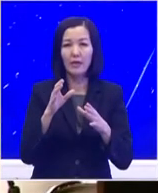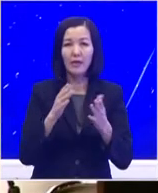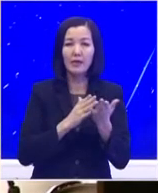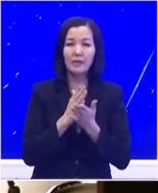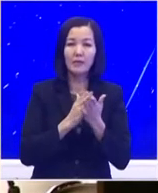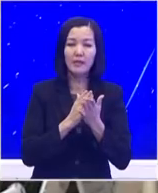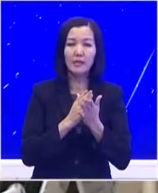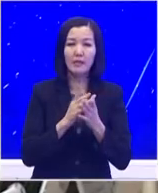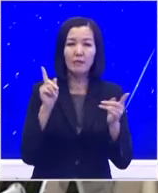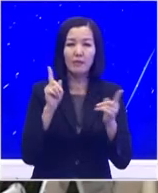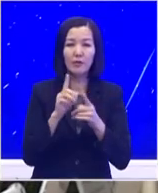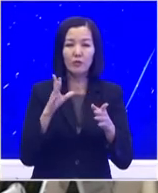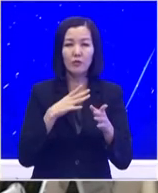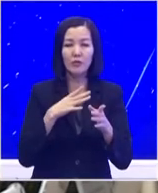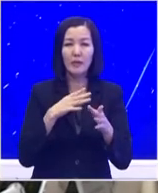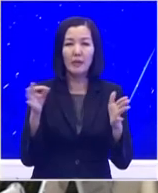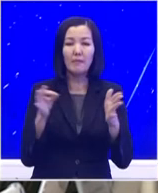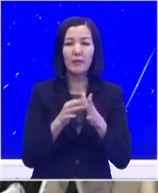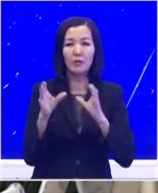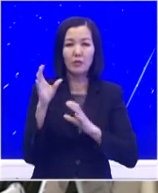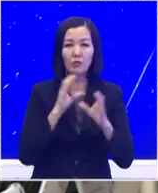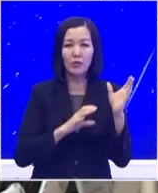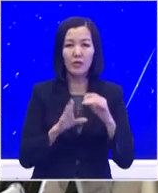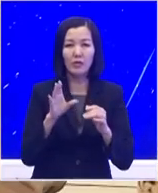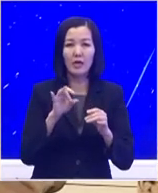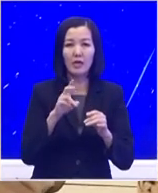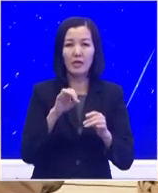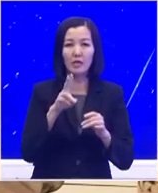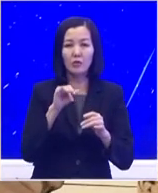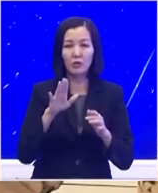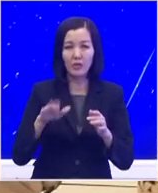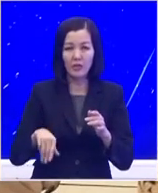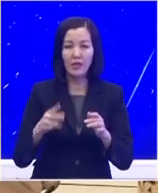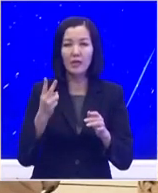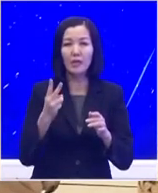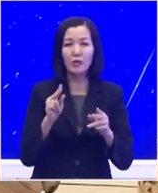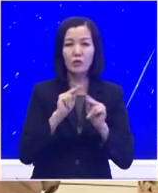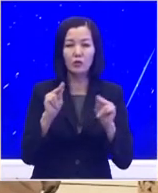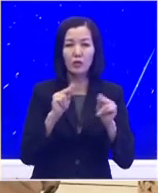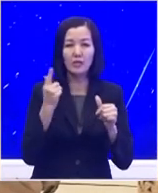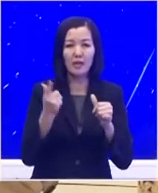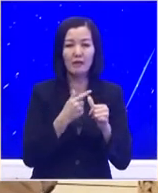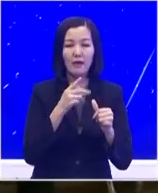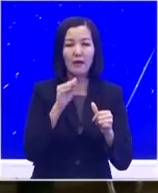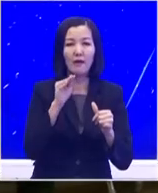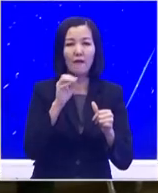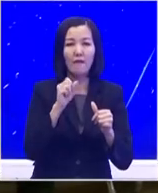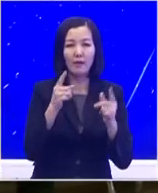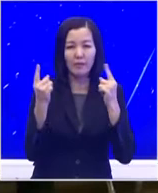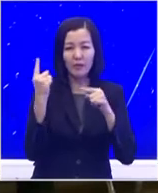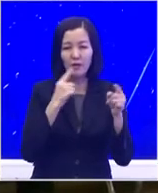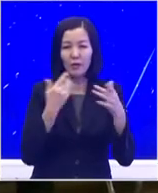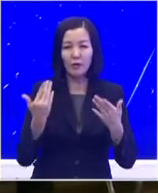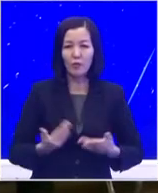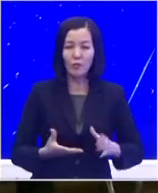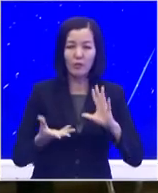ғалымдар мен ғылыми қызметкерлер бас қосты. Мақсат – студенттерге Аристотельден кейінге екінші ұстаз атанған Әл-Фарабидің құндылықтары мен